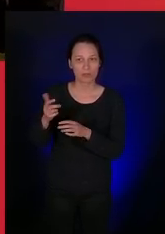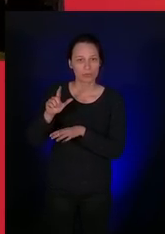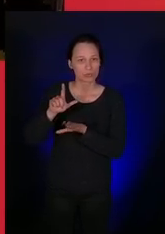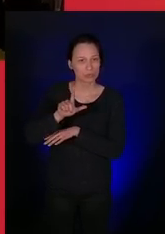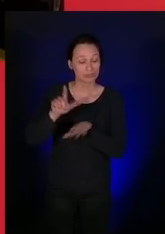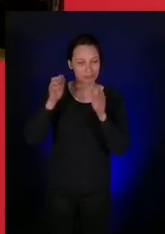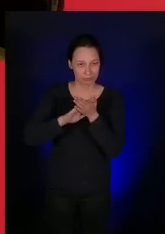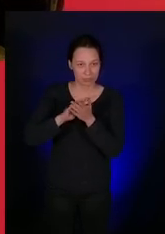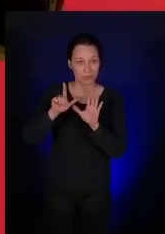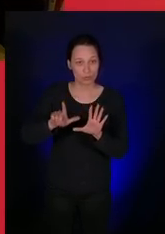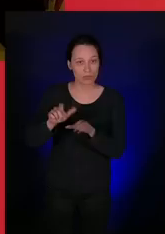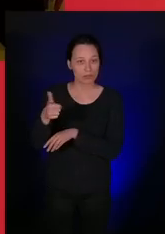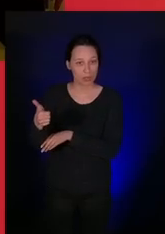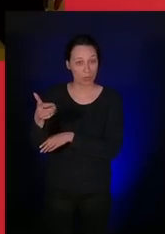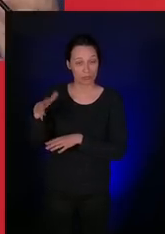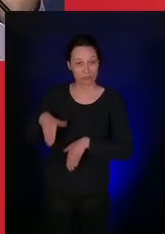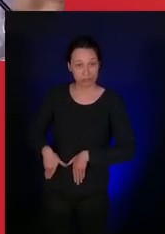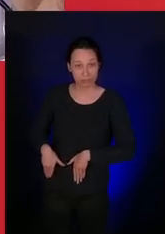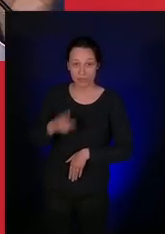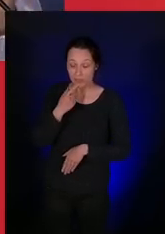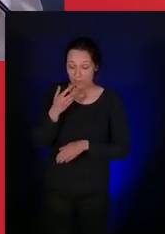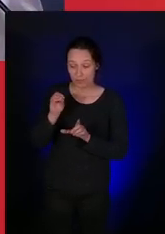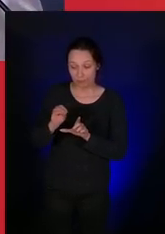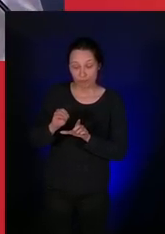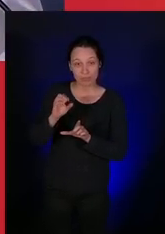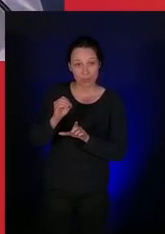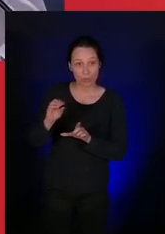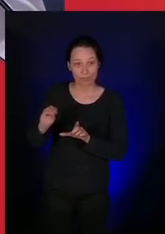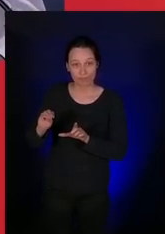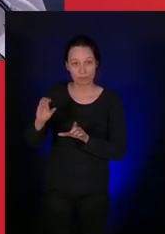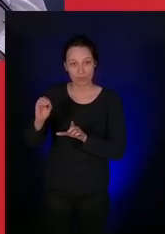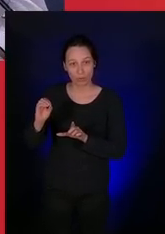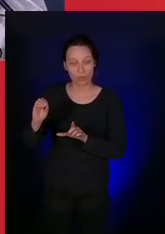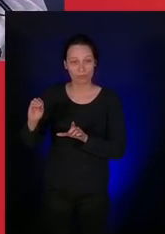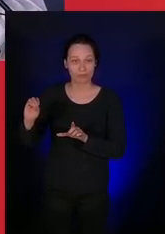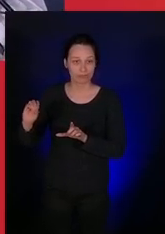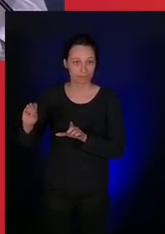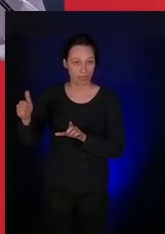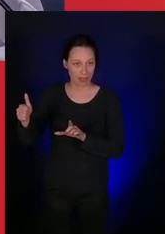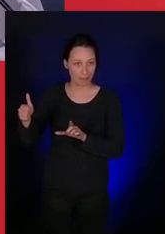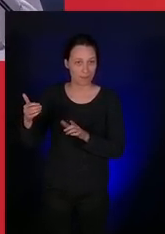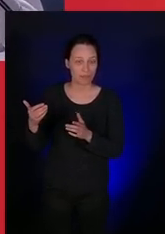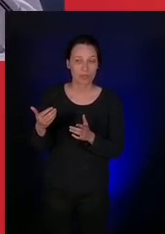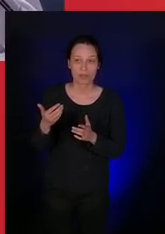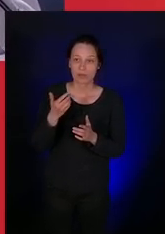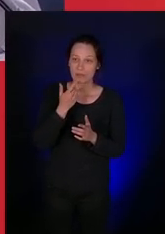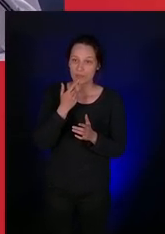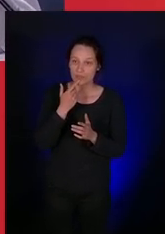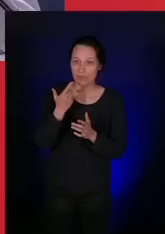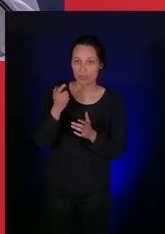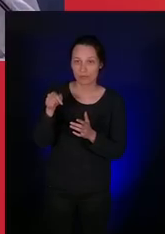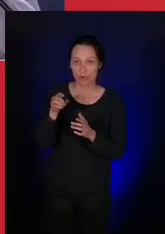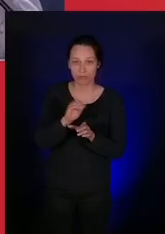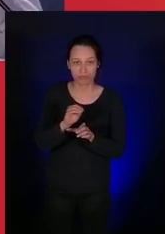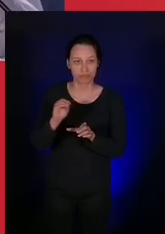0, 7 et 1. Il y a seule la partie que vous cochez dans les petites cases et lue par la machine. On n'essaye pas de lire votre écriture